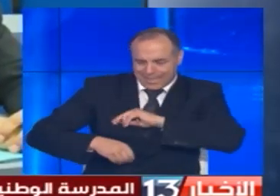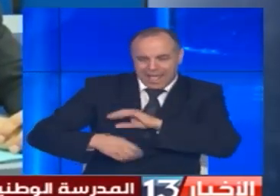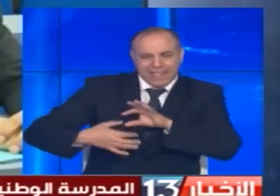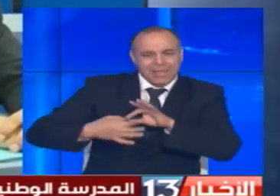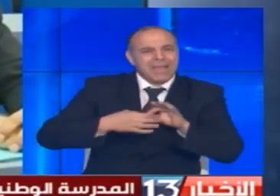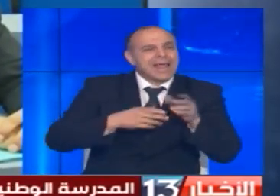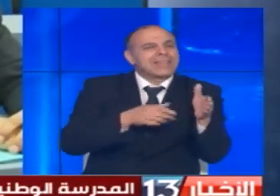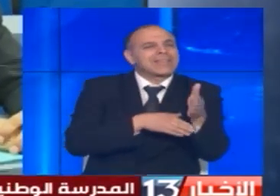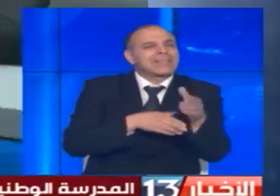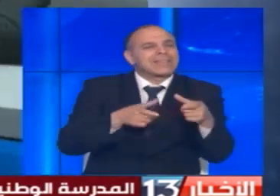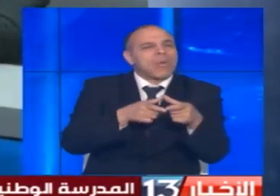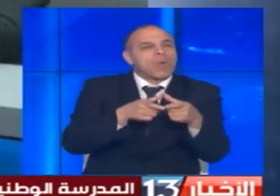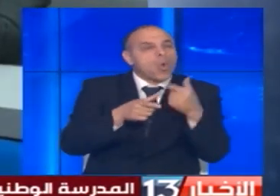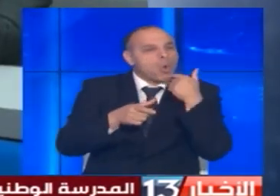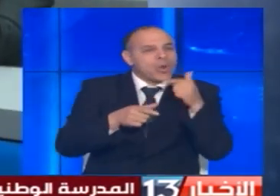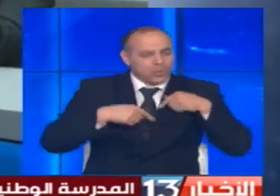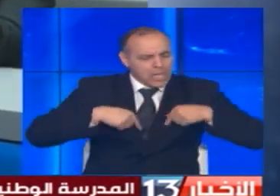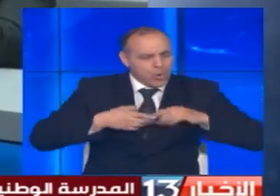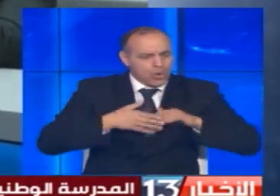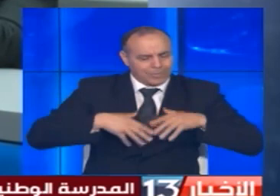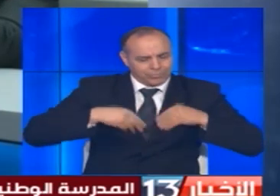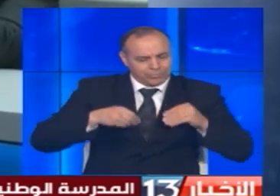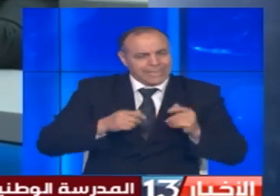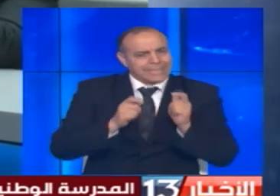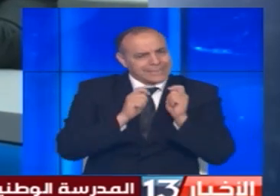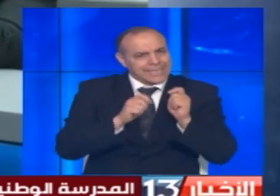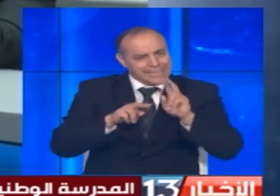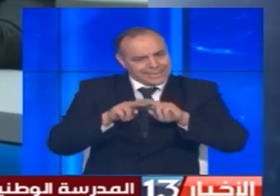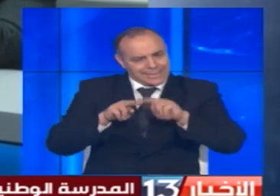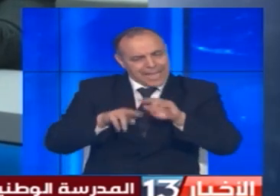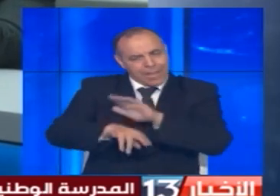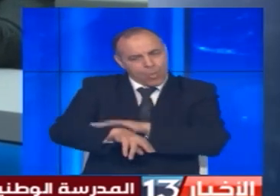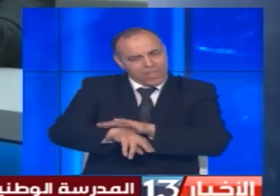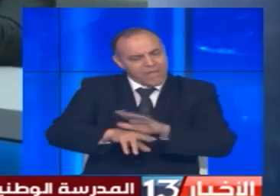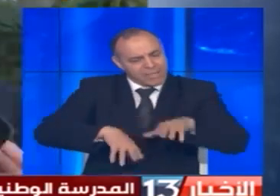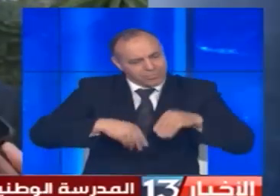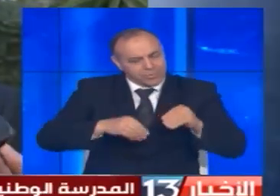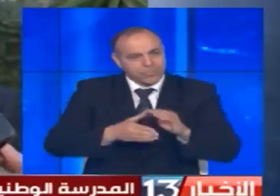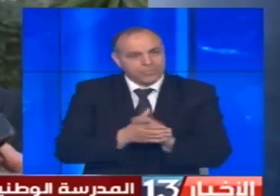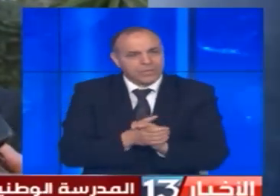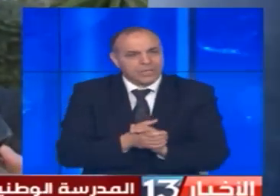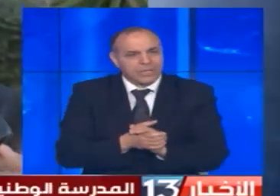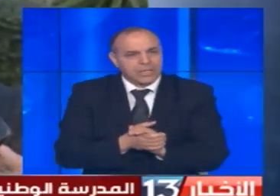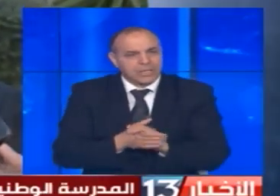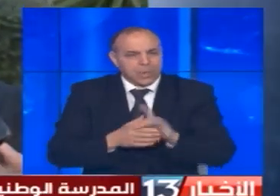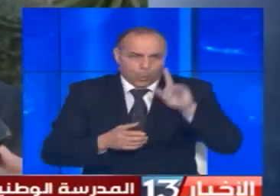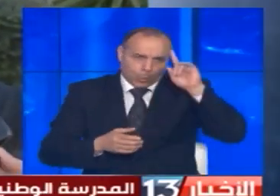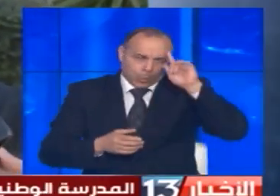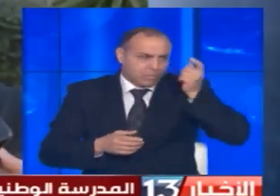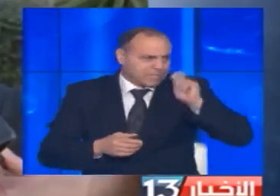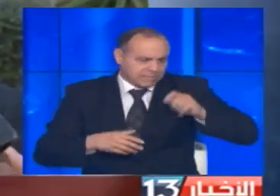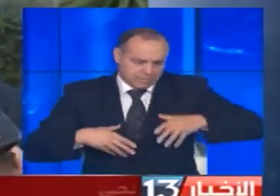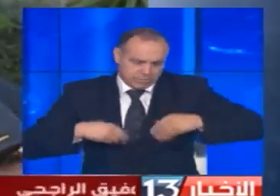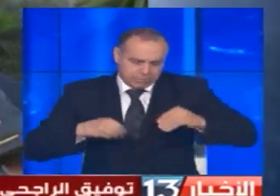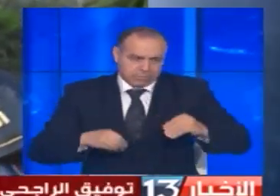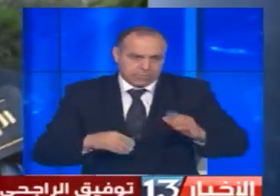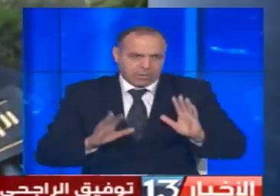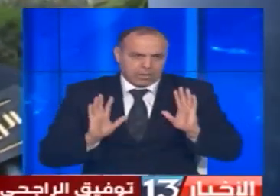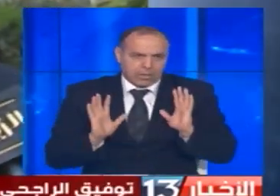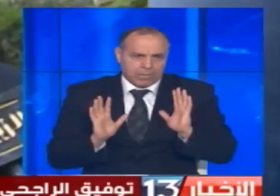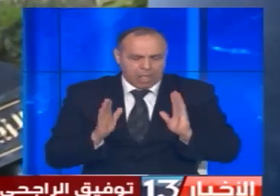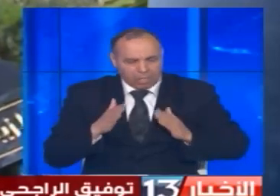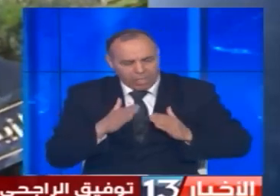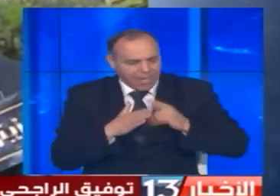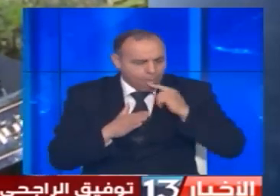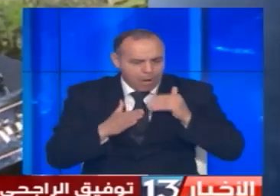العموميين يتنزل في إطار سياسة الحكومة لإصلاح الوظيفة العمومية. مش مغادرة اختيارية، ما عندوش ليميت